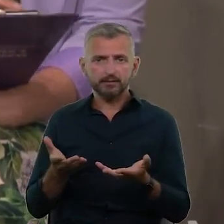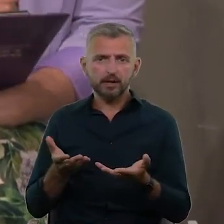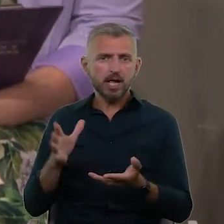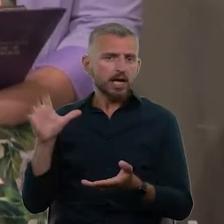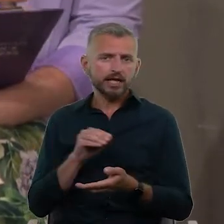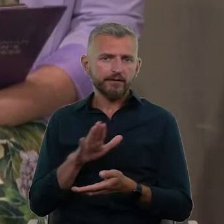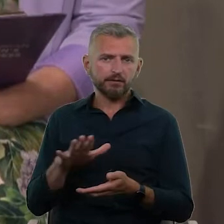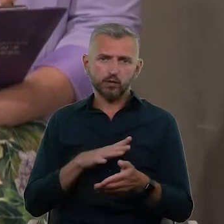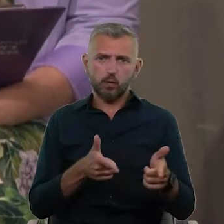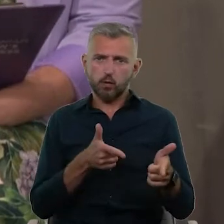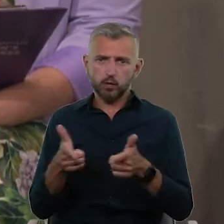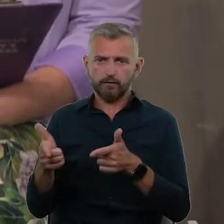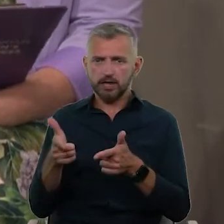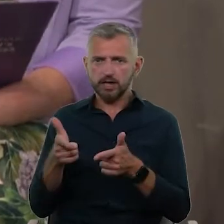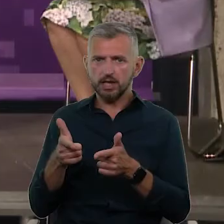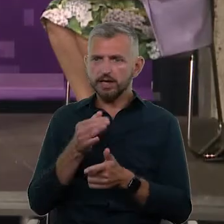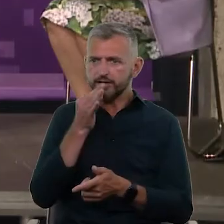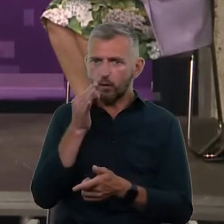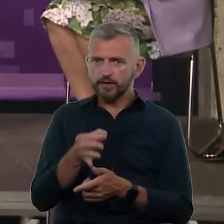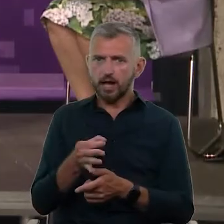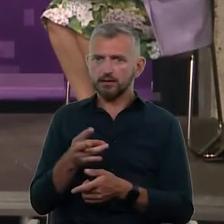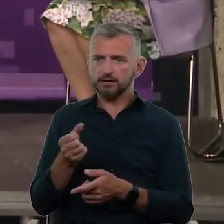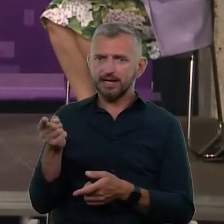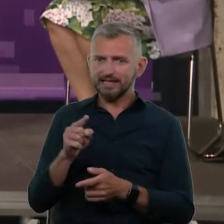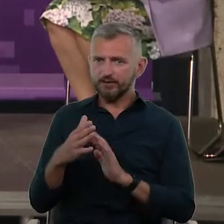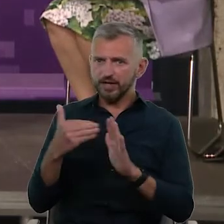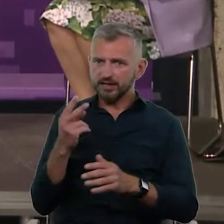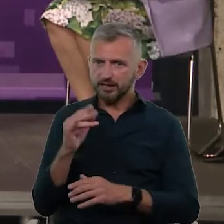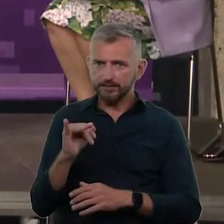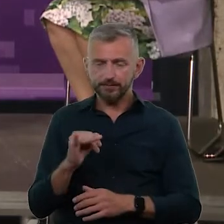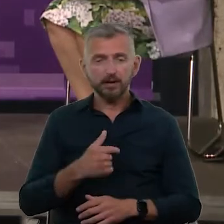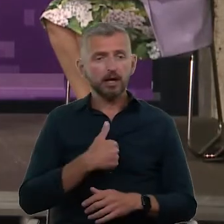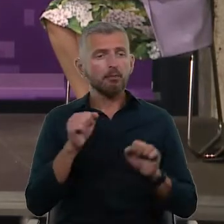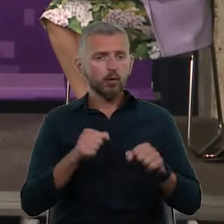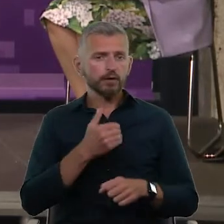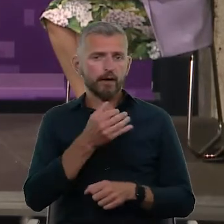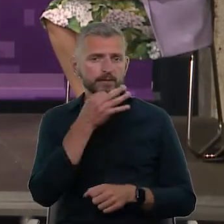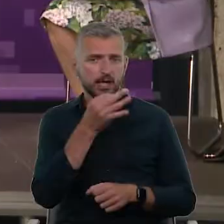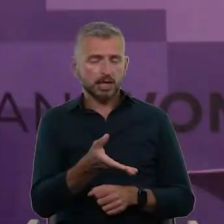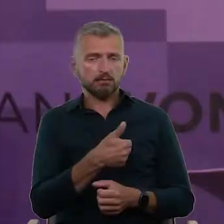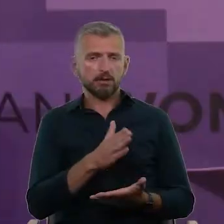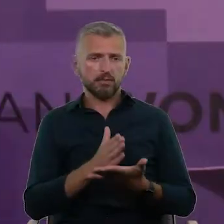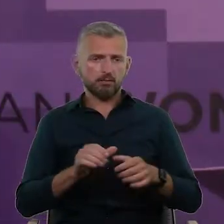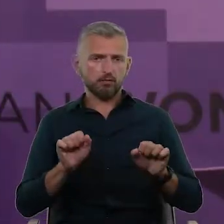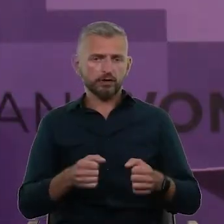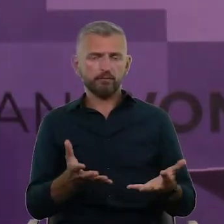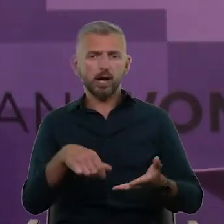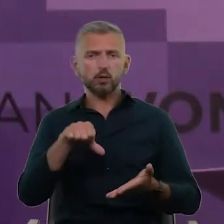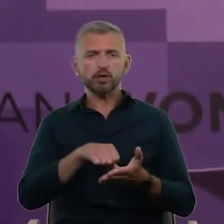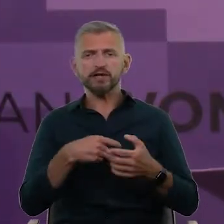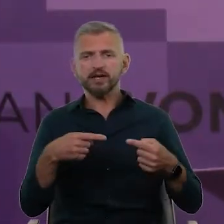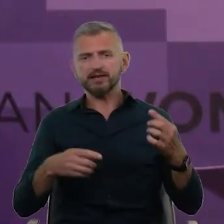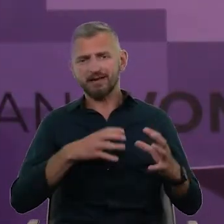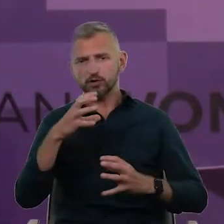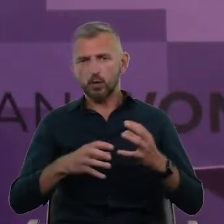не всі були готові відповідати на ті виклики. Так, я можу вам сказати, що ми маємо нагоду брати участь в різних